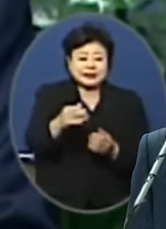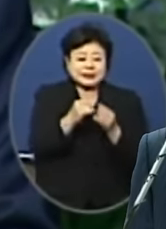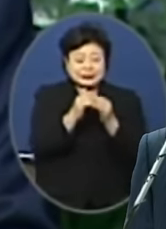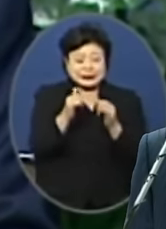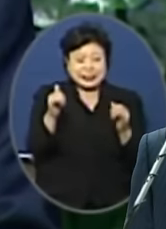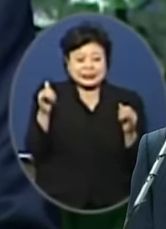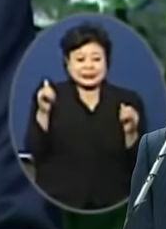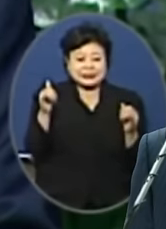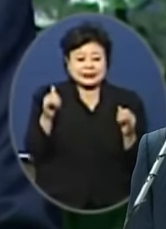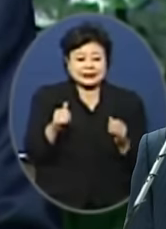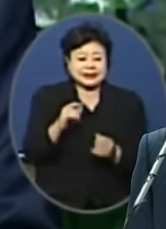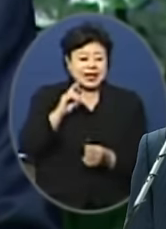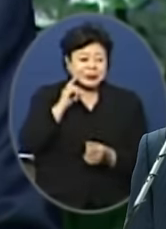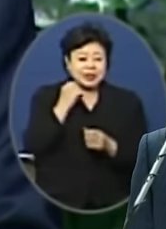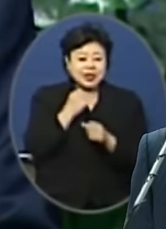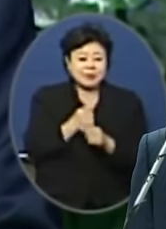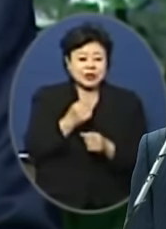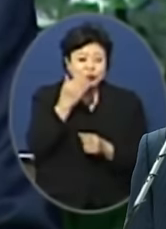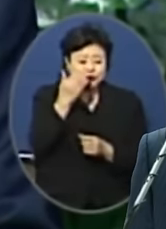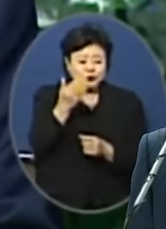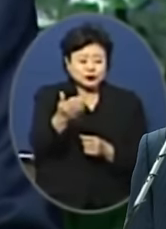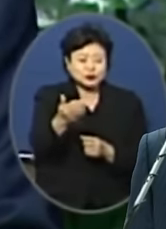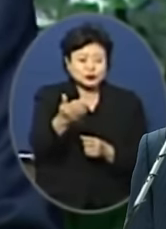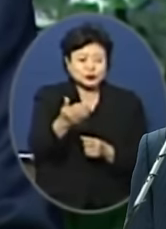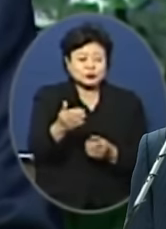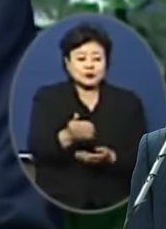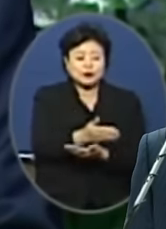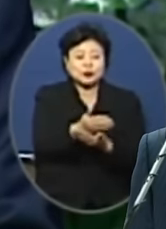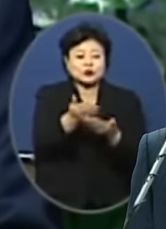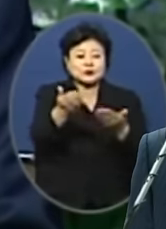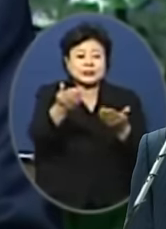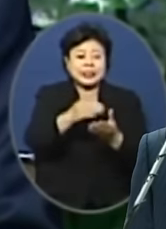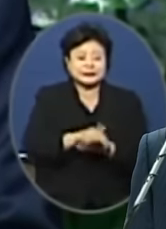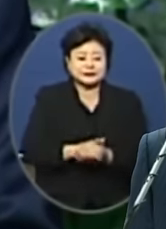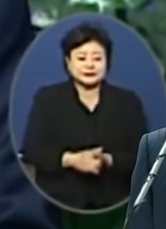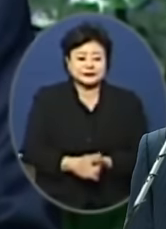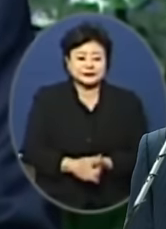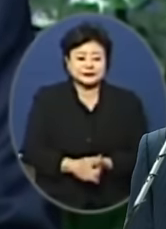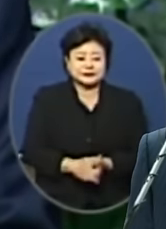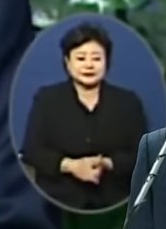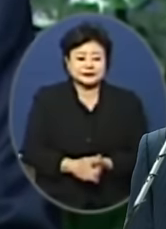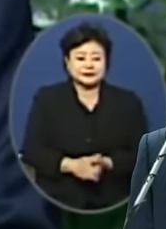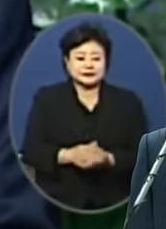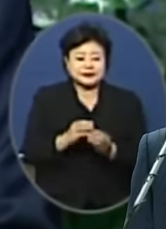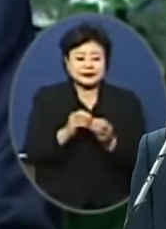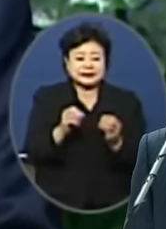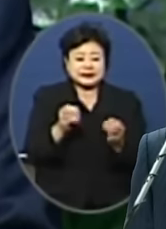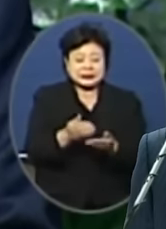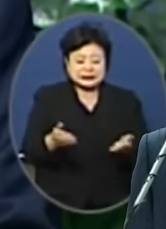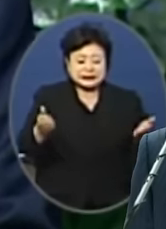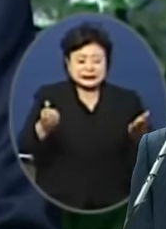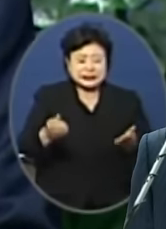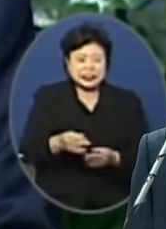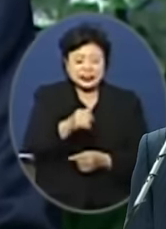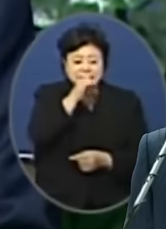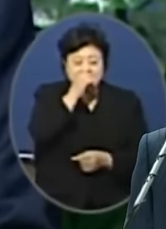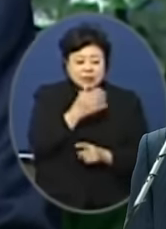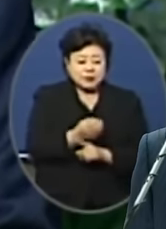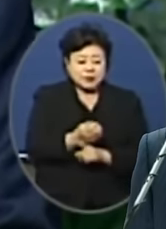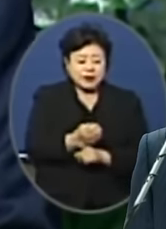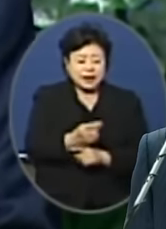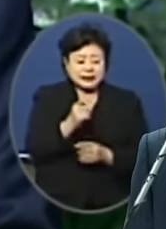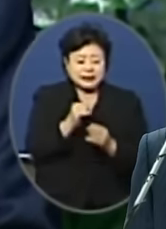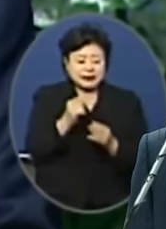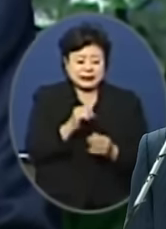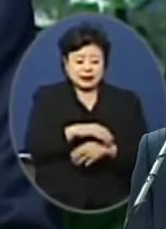인생을 아름답게 만들어주는 역사를 베풀어 주시는 것입니다. 질그릇에 담긴 보배, 우리 한 사람